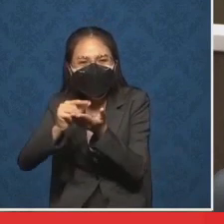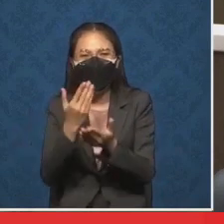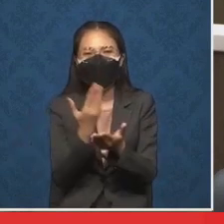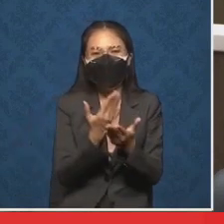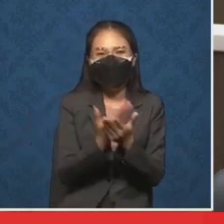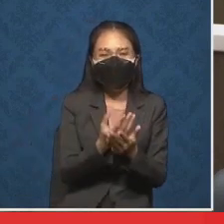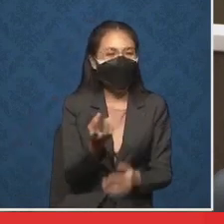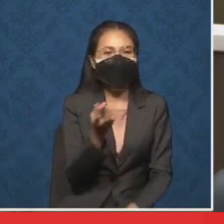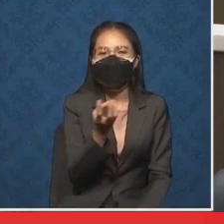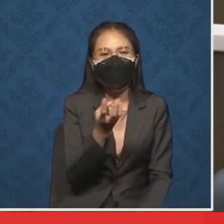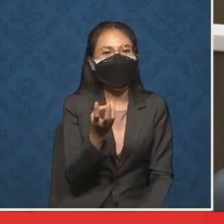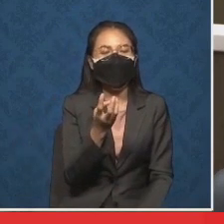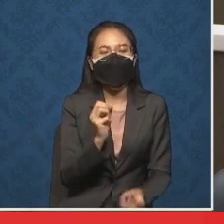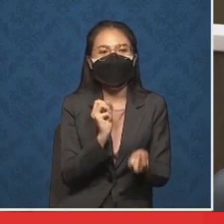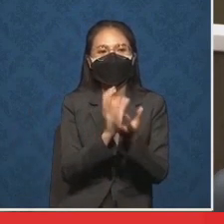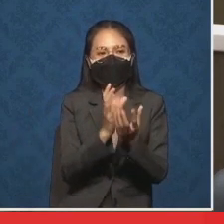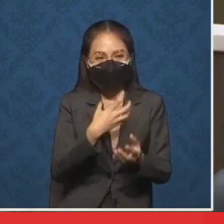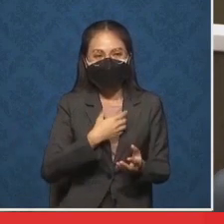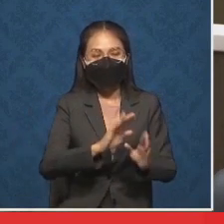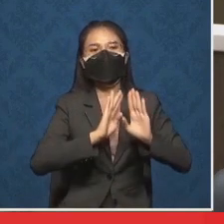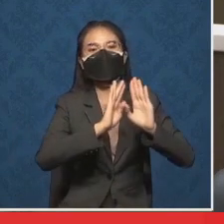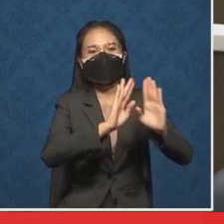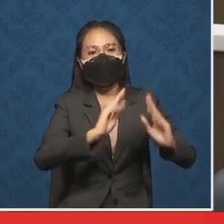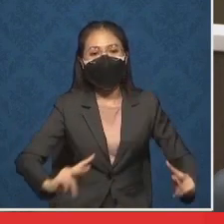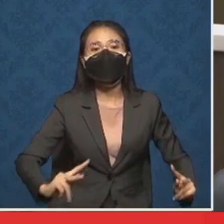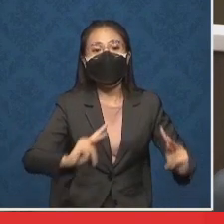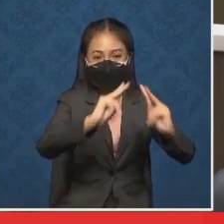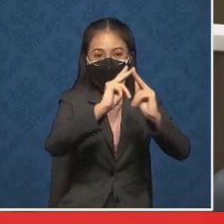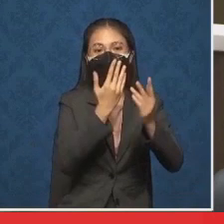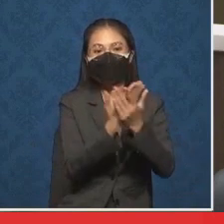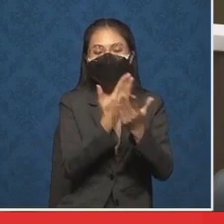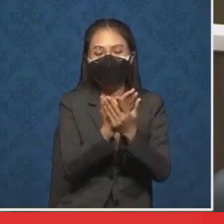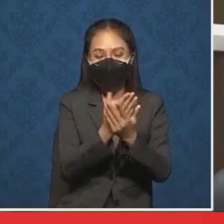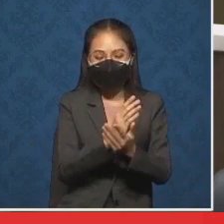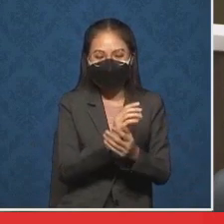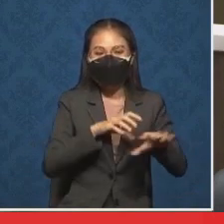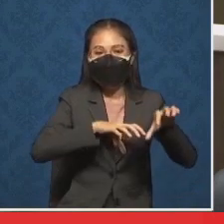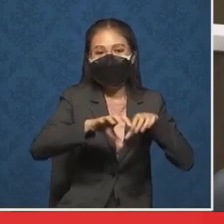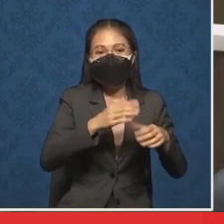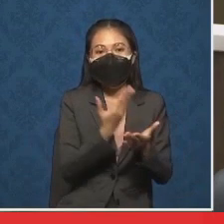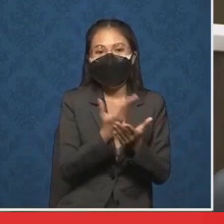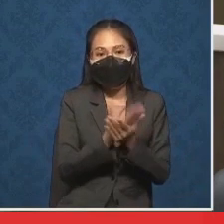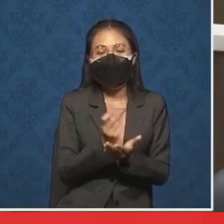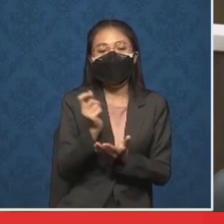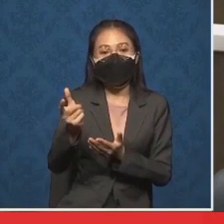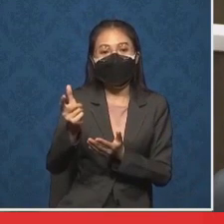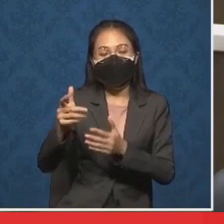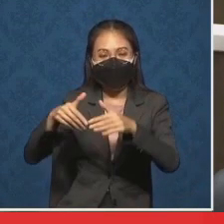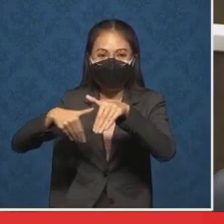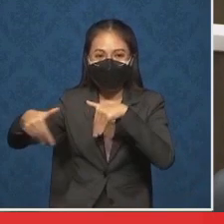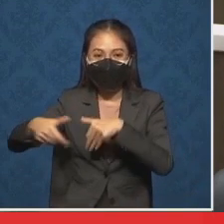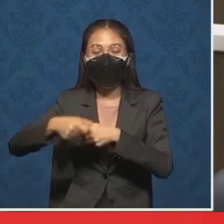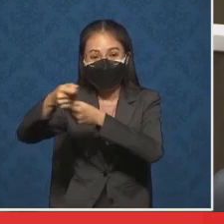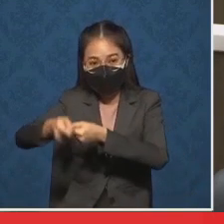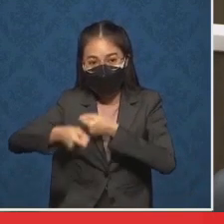ราะนั้นฝากไปยังกระทรวงการคลังเร่งรัดเรื่องหาเงินมาจ่ายอีกเรื่องครับเรื่องพี่น้องประชาชนหมู่บ้าน